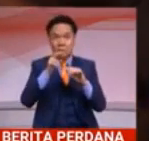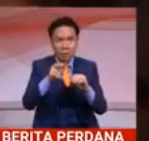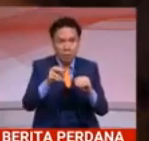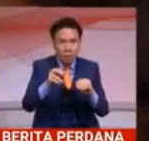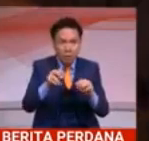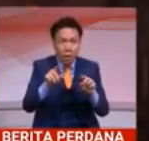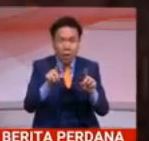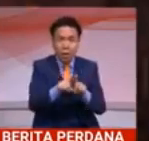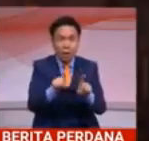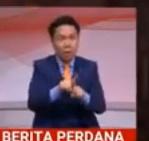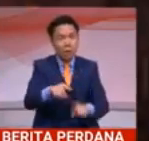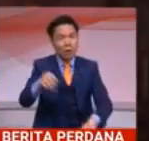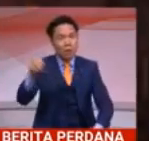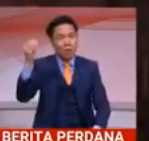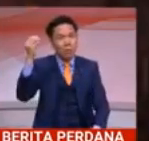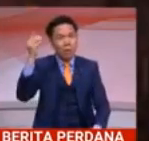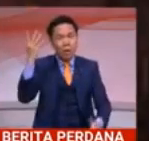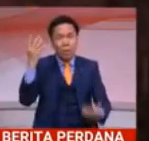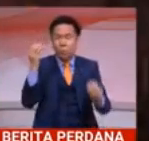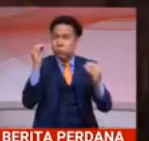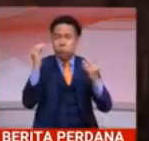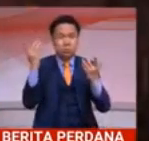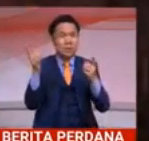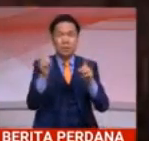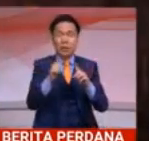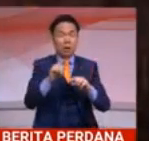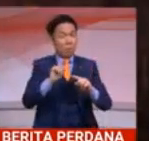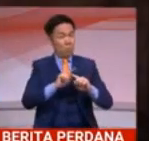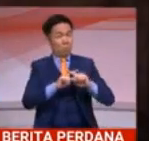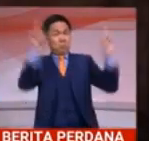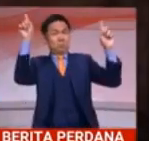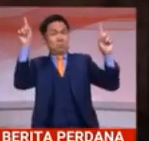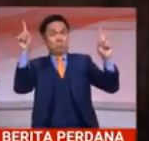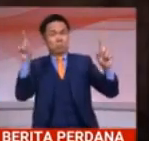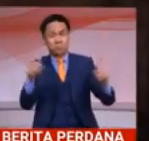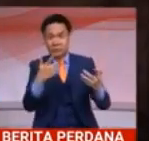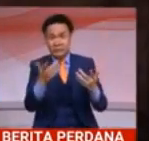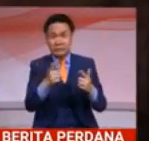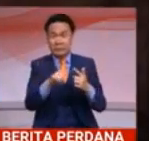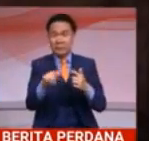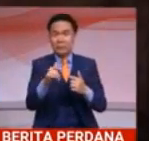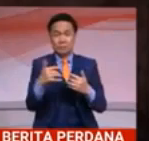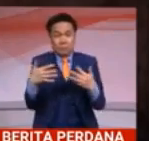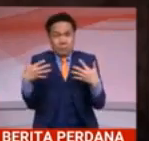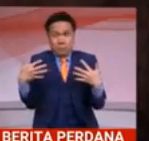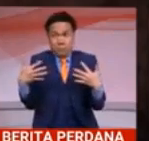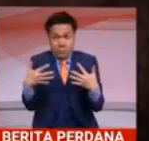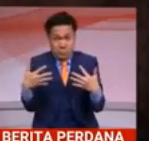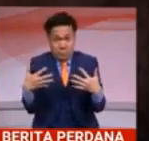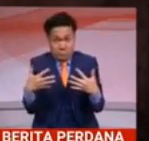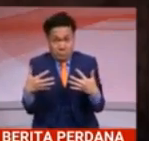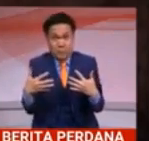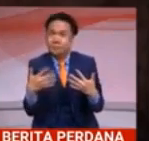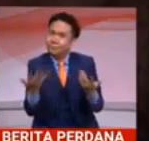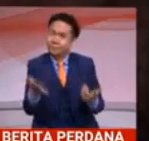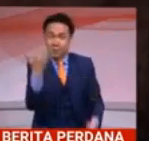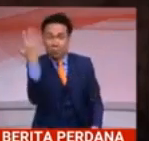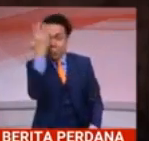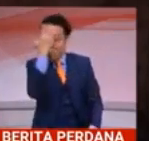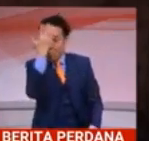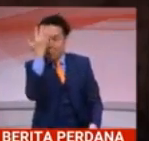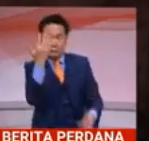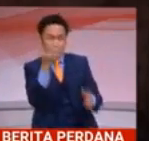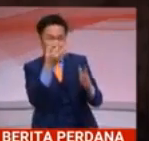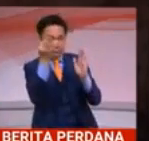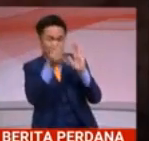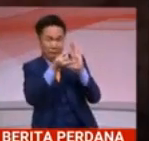itulah. Rindu nak tengok filem Indonesia yang seram-seram. So that is what I expect from this movie, like